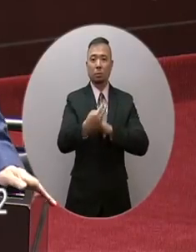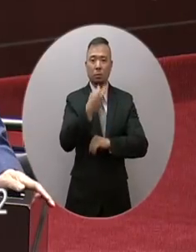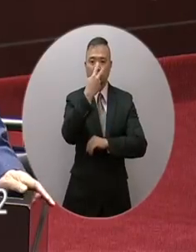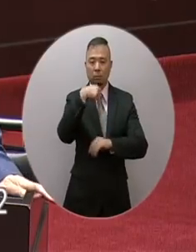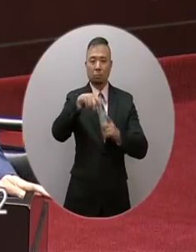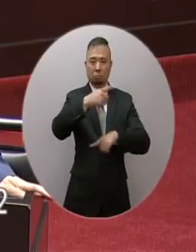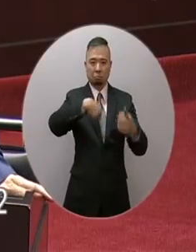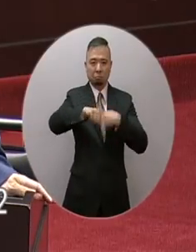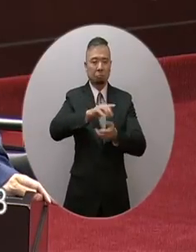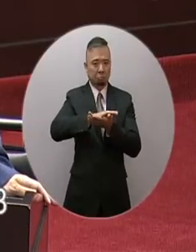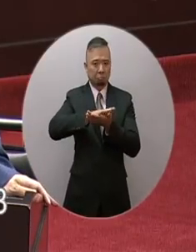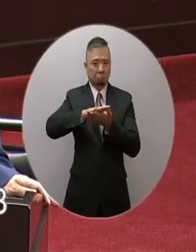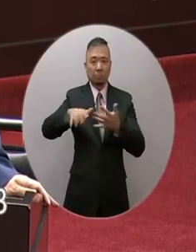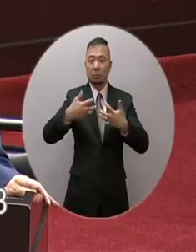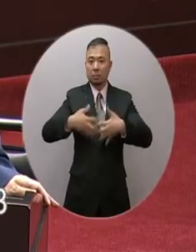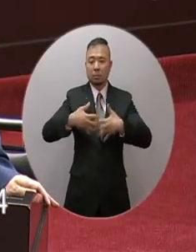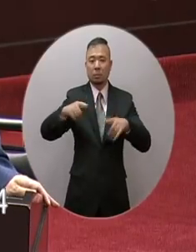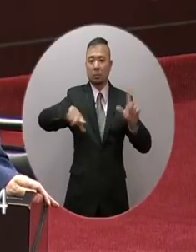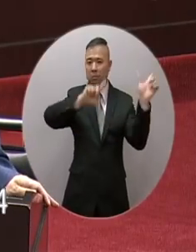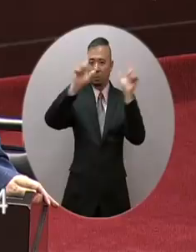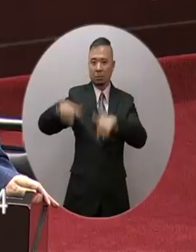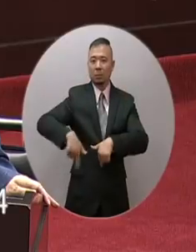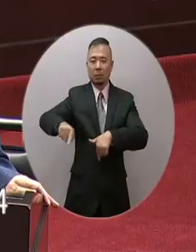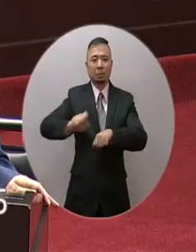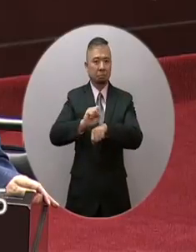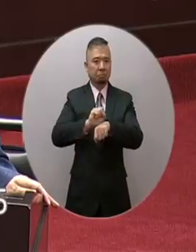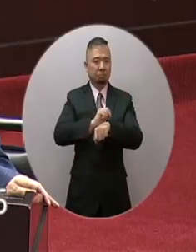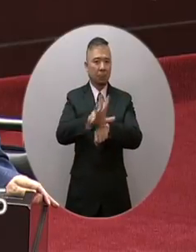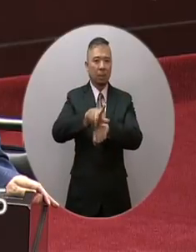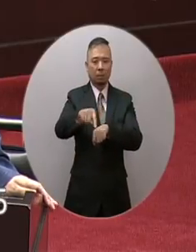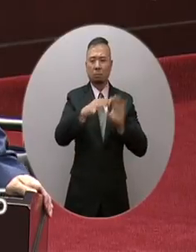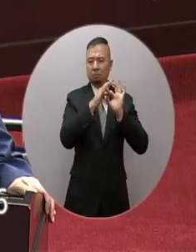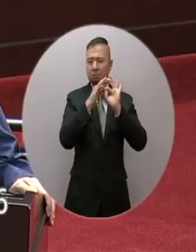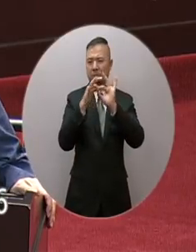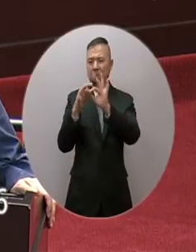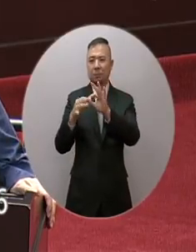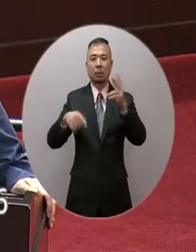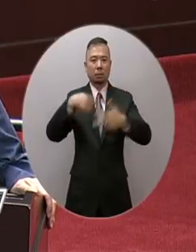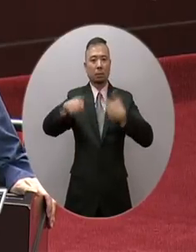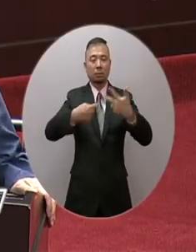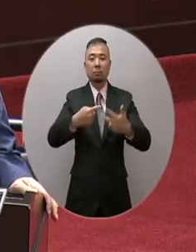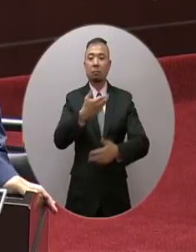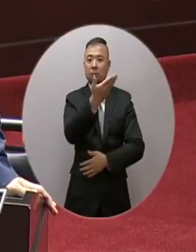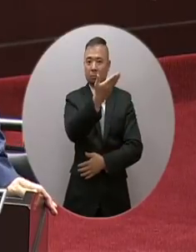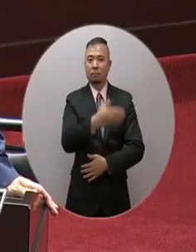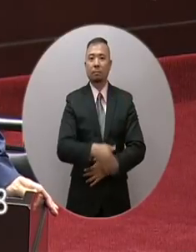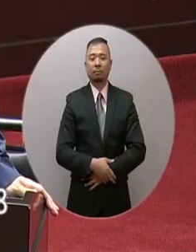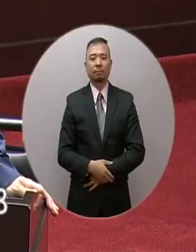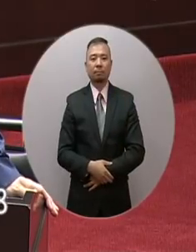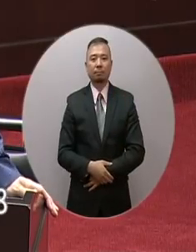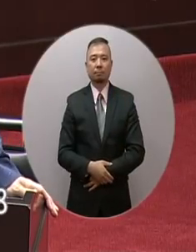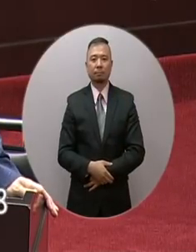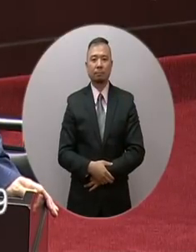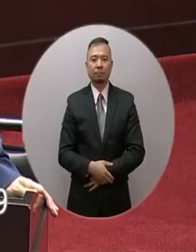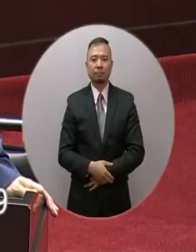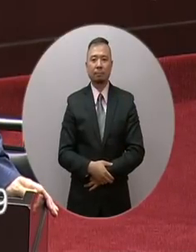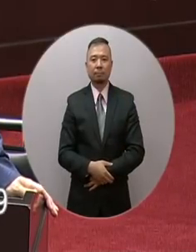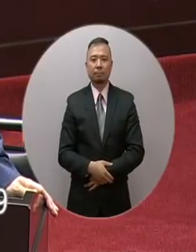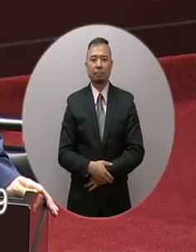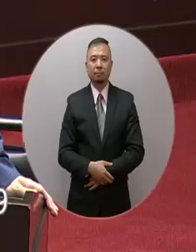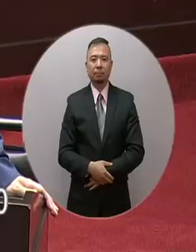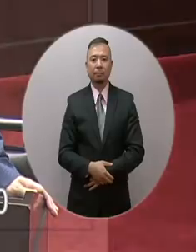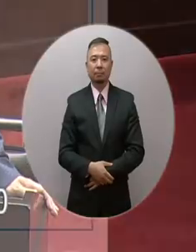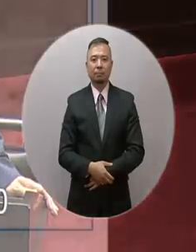续1天8小时。连续运转一个星期哈，这部影片，那请我们看一下。